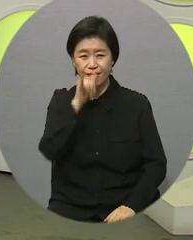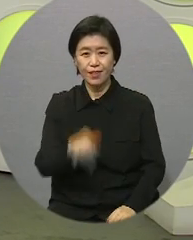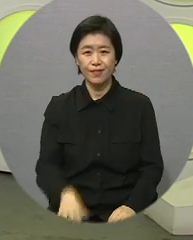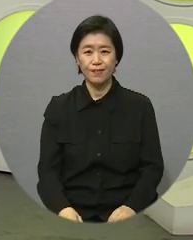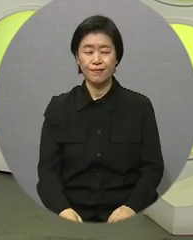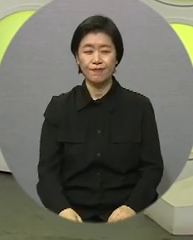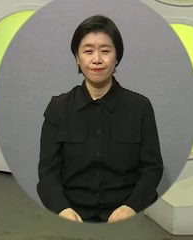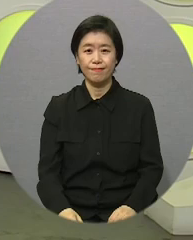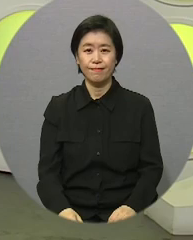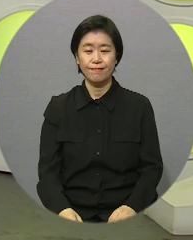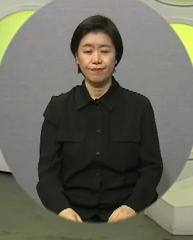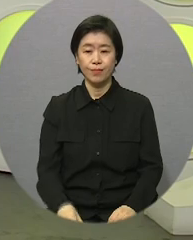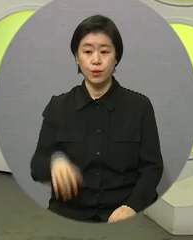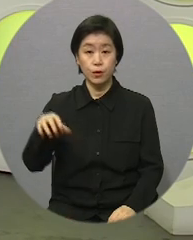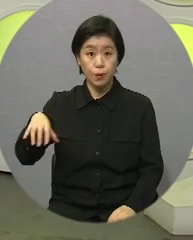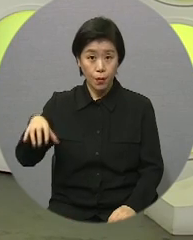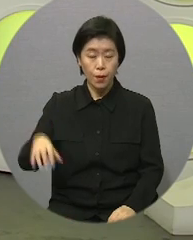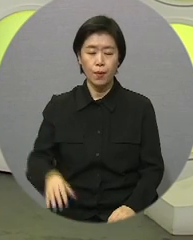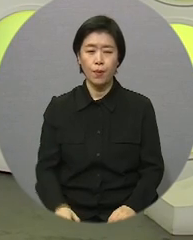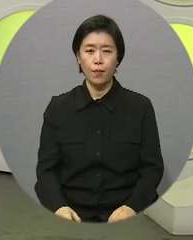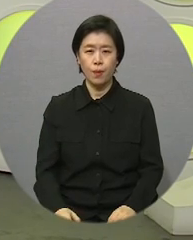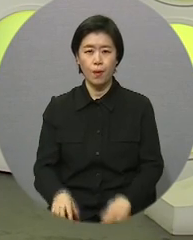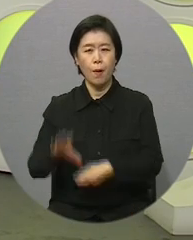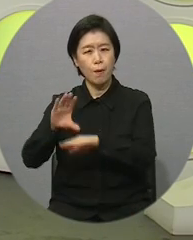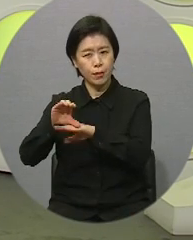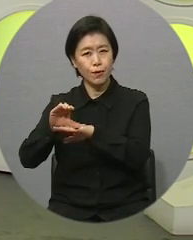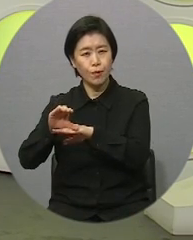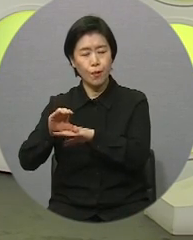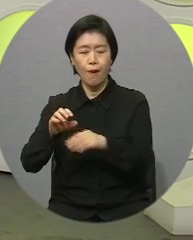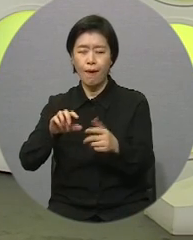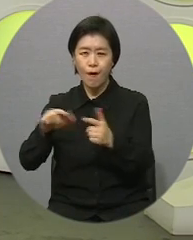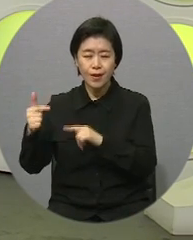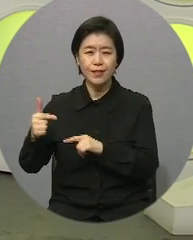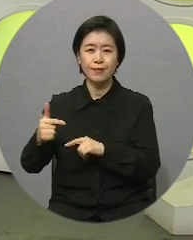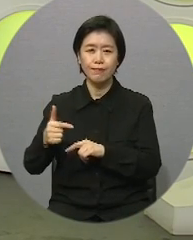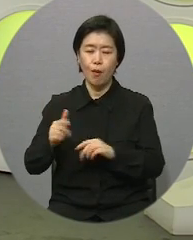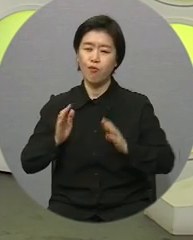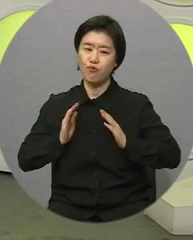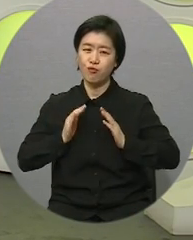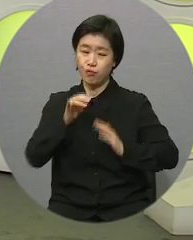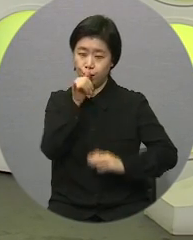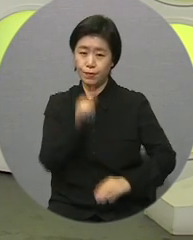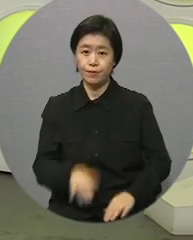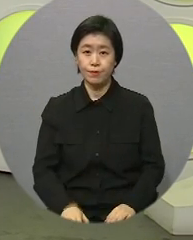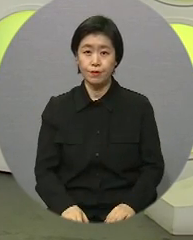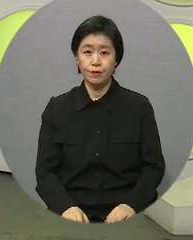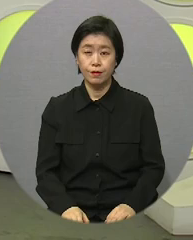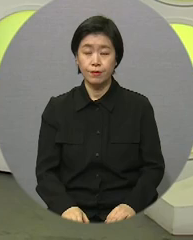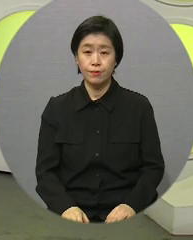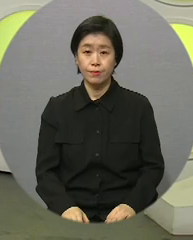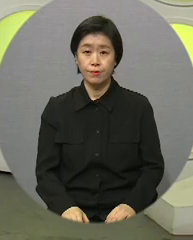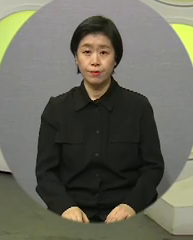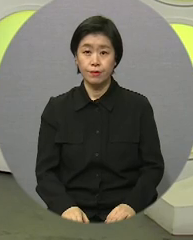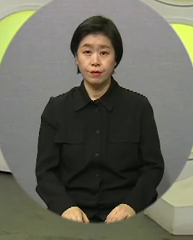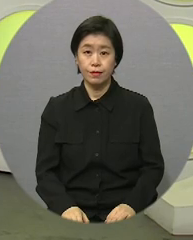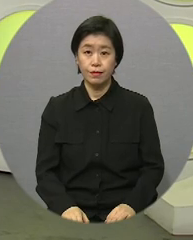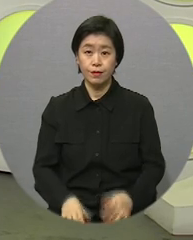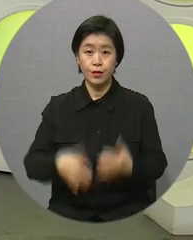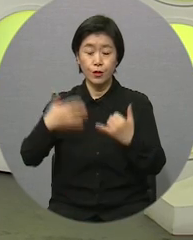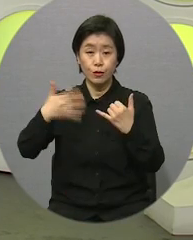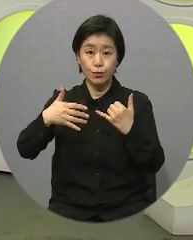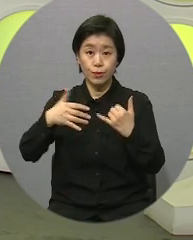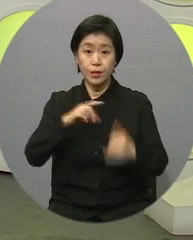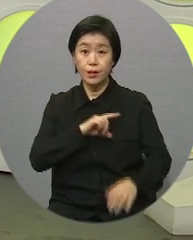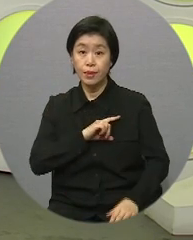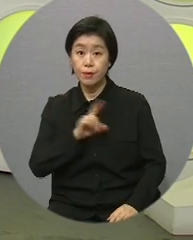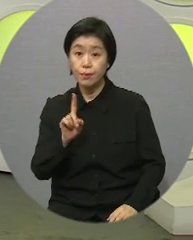거기서 많은 사람들에게 사랑을 받고 열심히 가르치고 있습니다 그러면 이제 그 유튜브 채널 이름은 혹시 알려 주시면